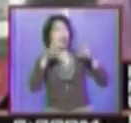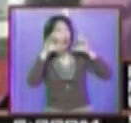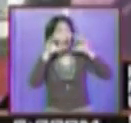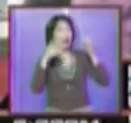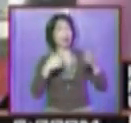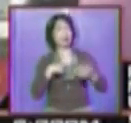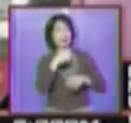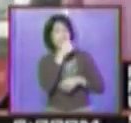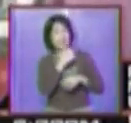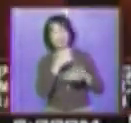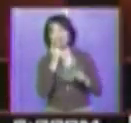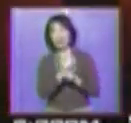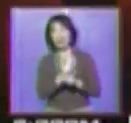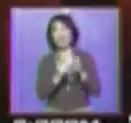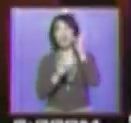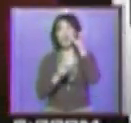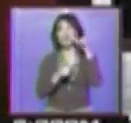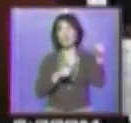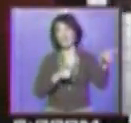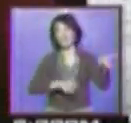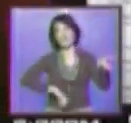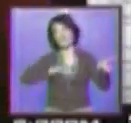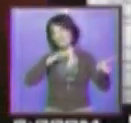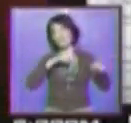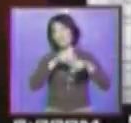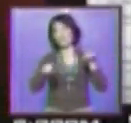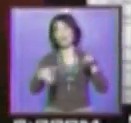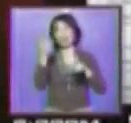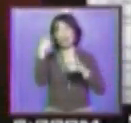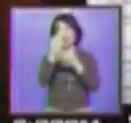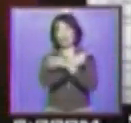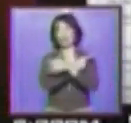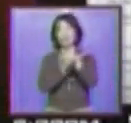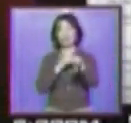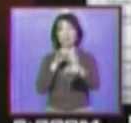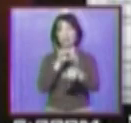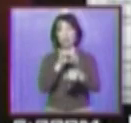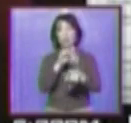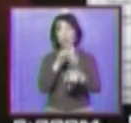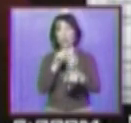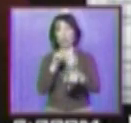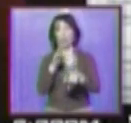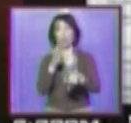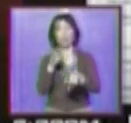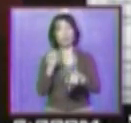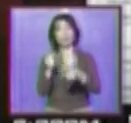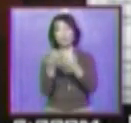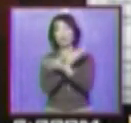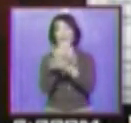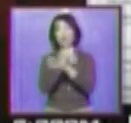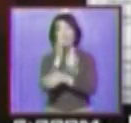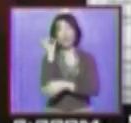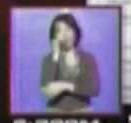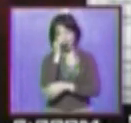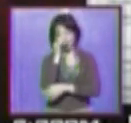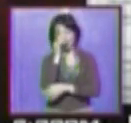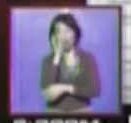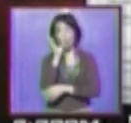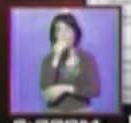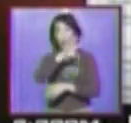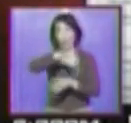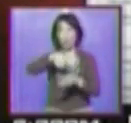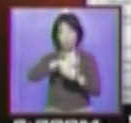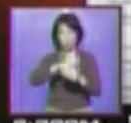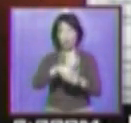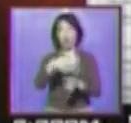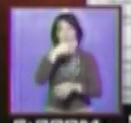Robert Carabuena. Nung isang linggo, kumalat sa YouTube ang isang bagong video kung saan sangkot ang isa na namang